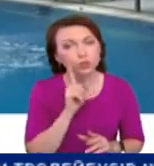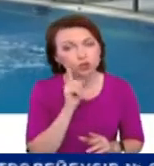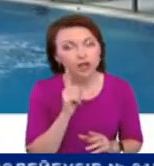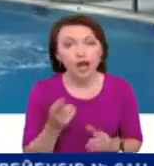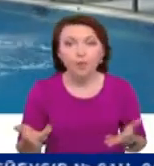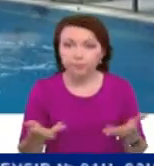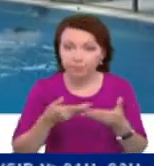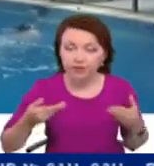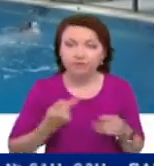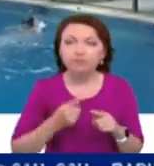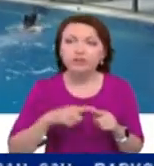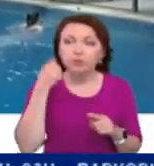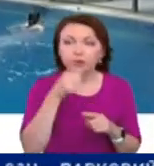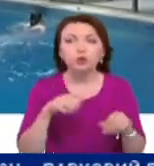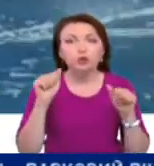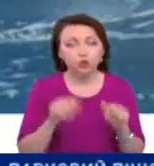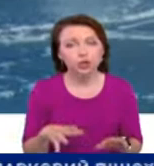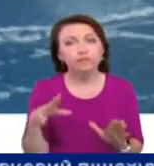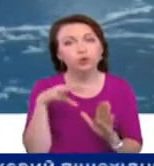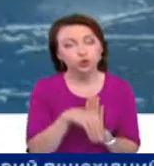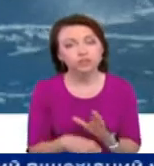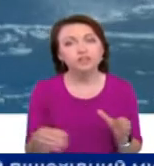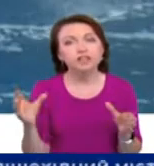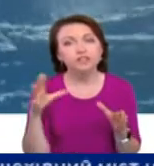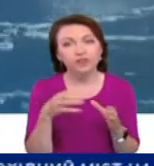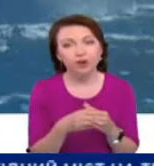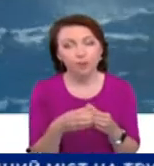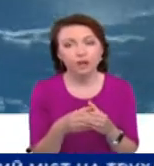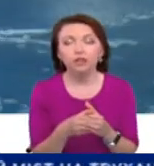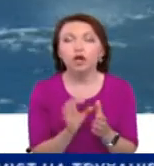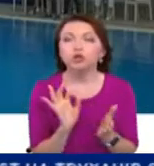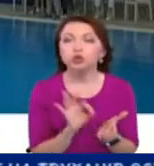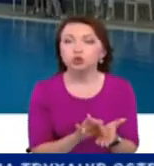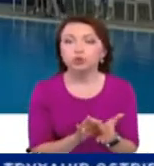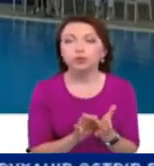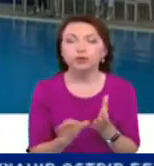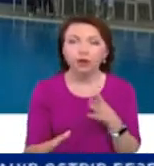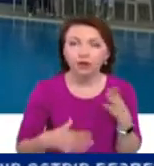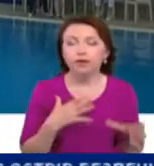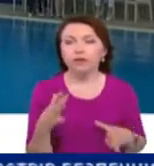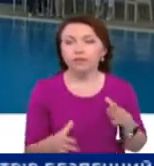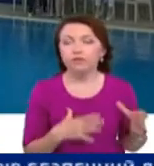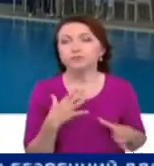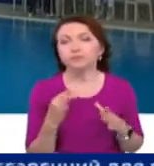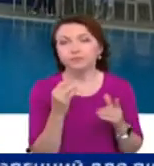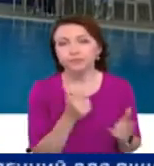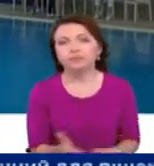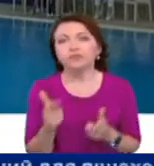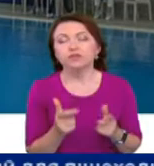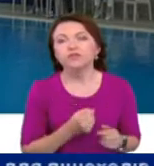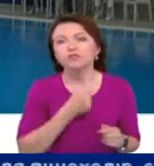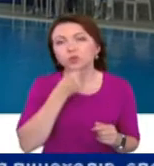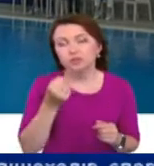году решили ее включить в состав команды для того, чтобы обкатывать ее уже и готовить на